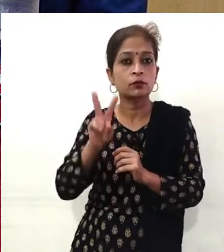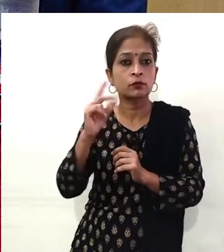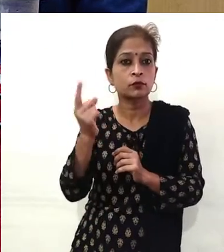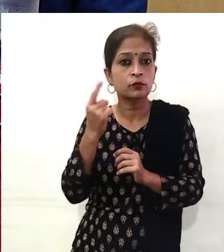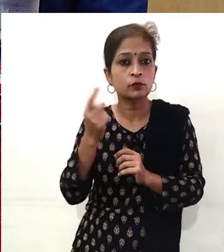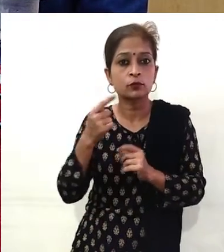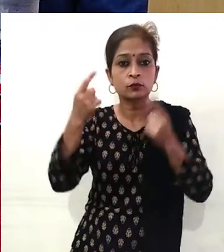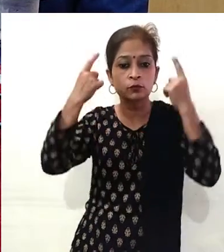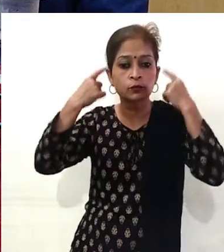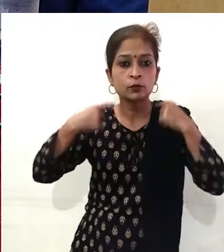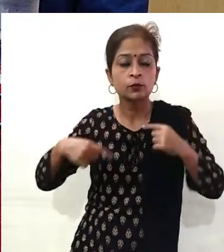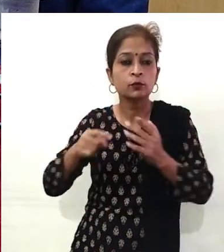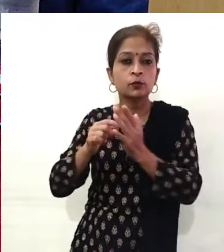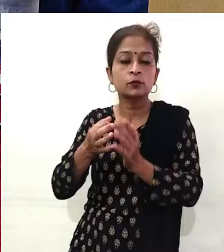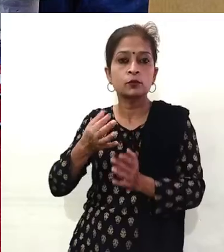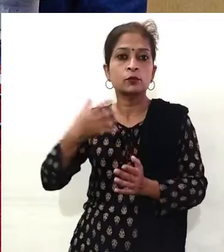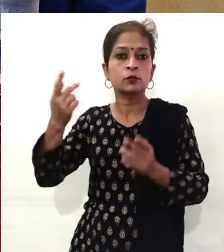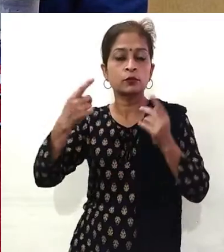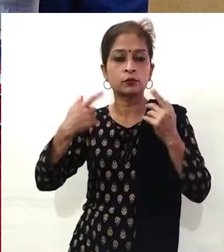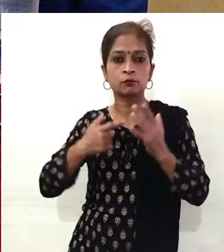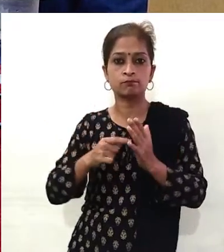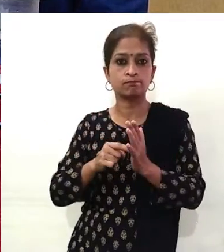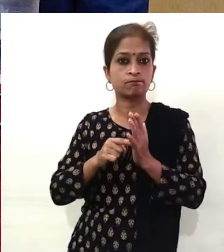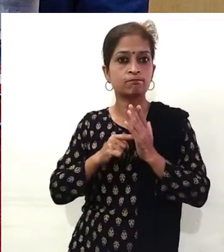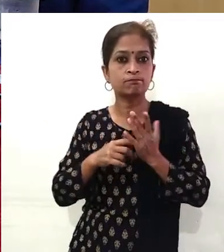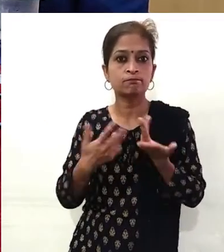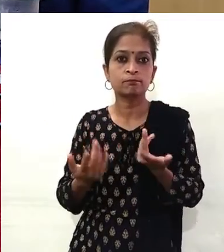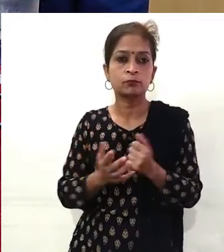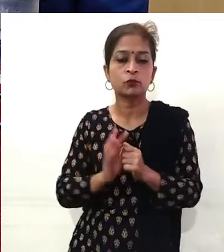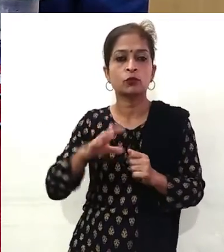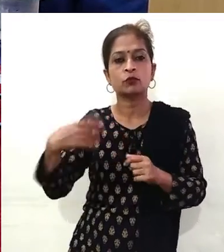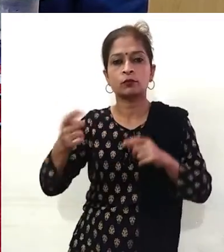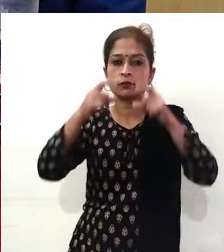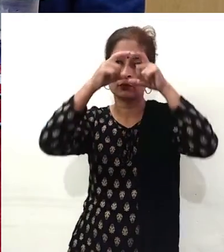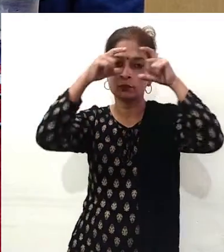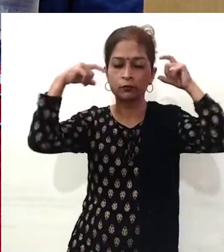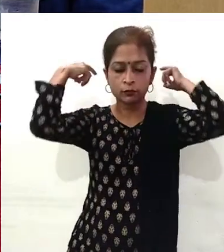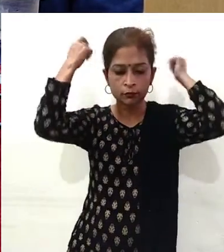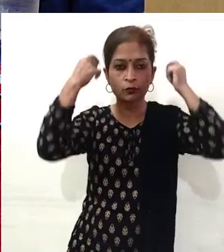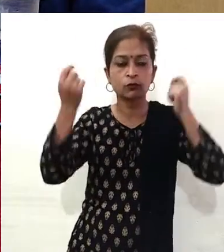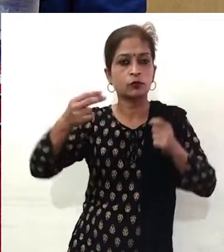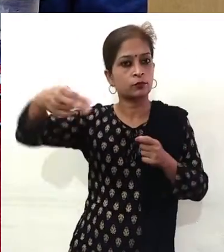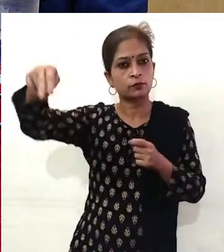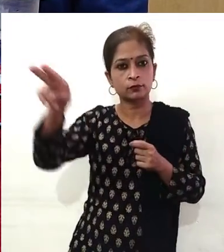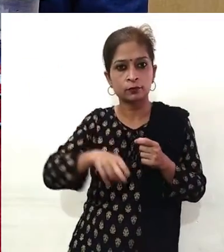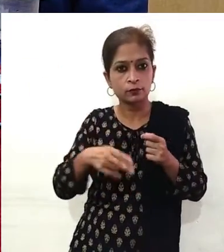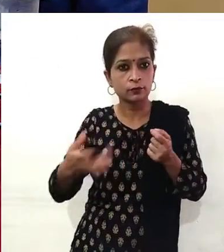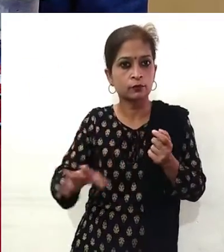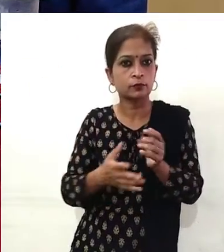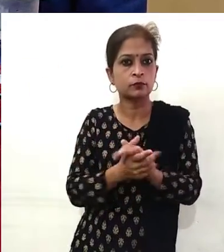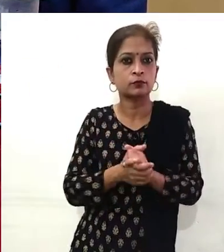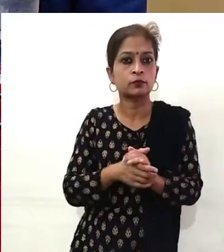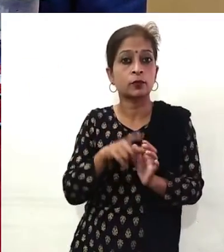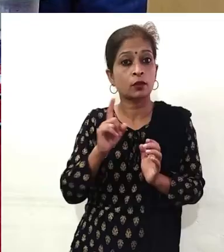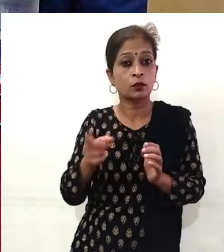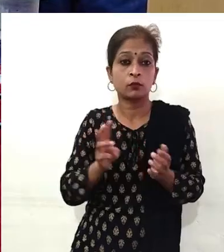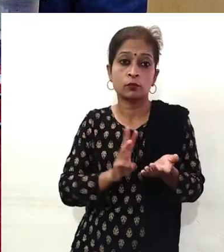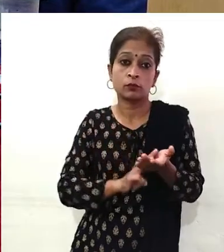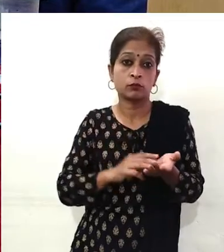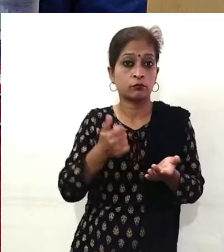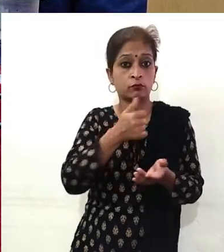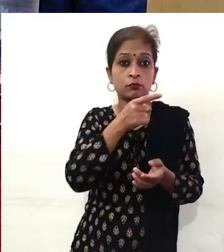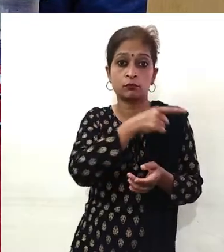विष्णु के उस रूप को देखकर। फिर आंखें बंद कर दी गई। वापस विद्यापति आए, थे तो वो